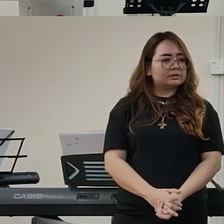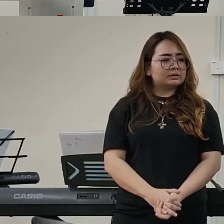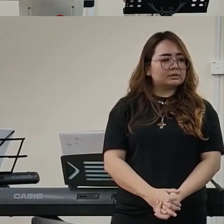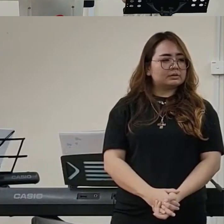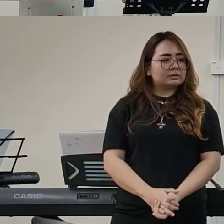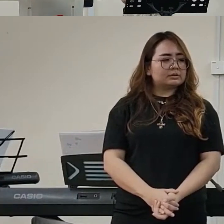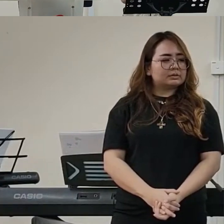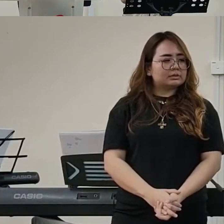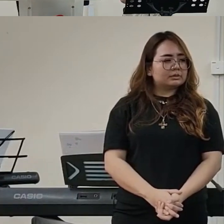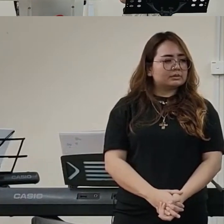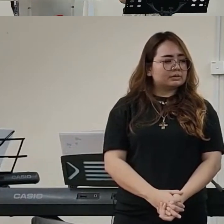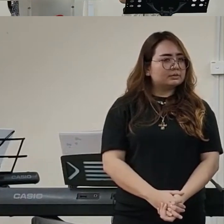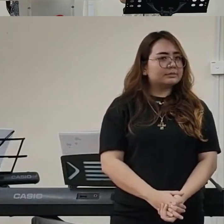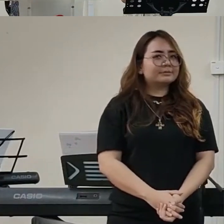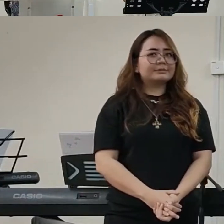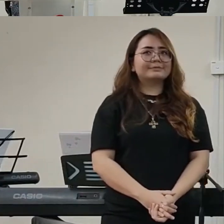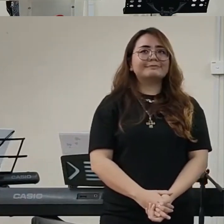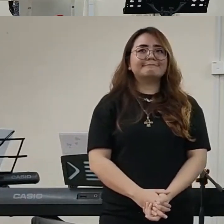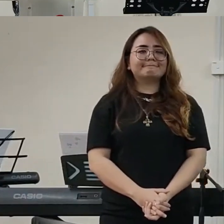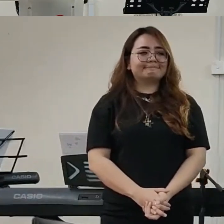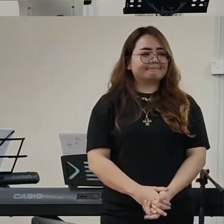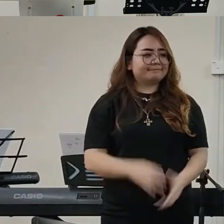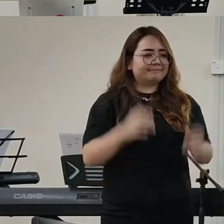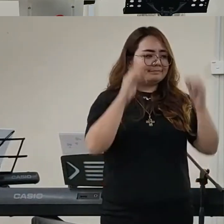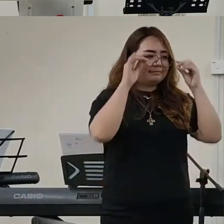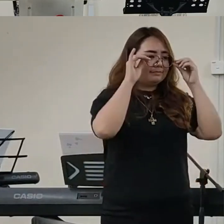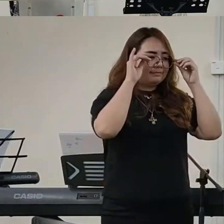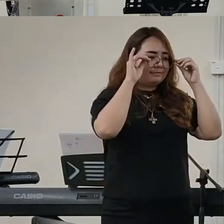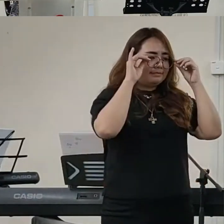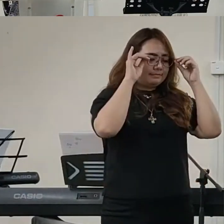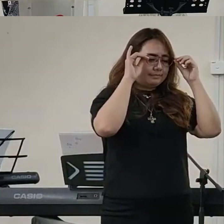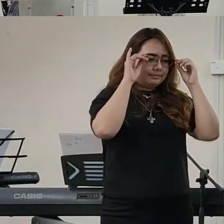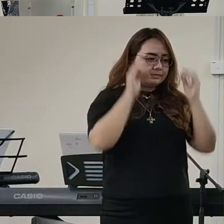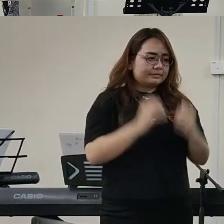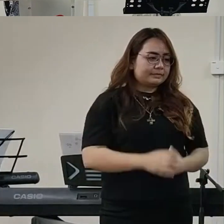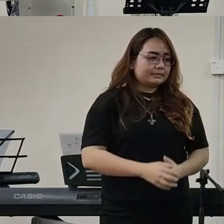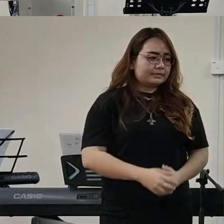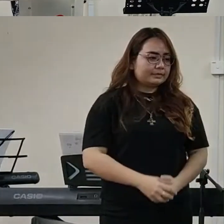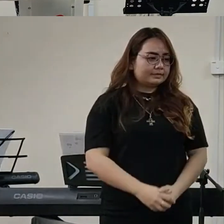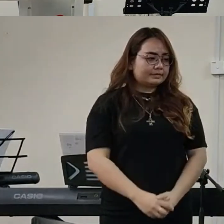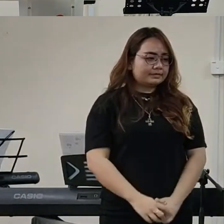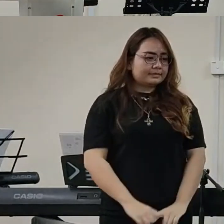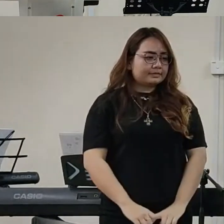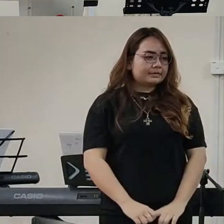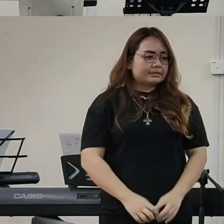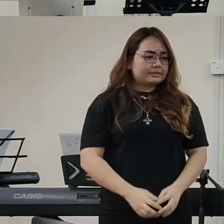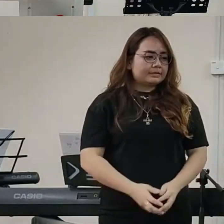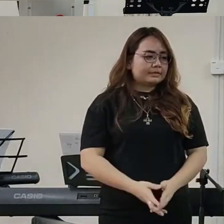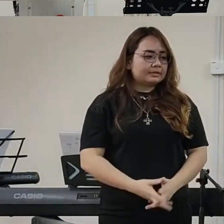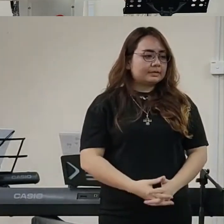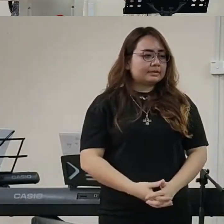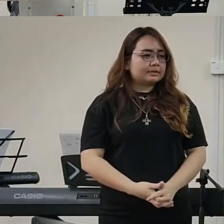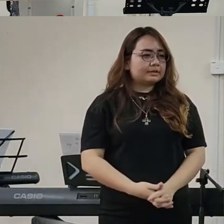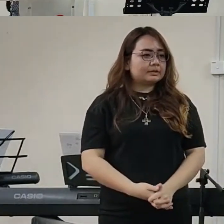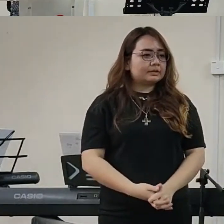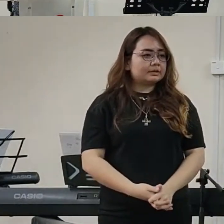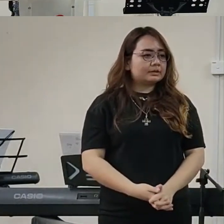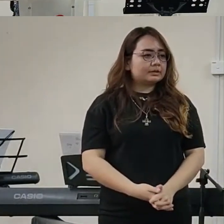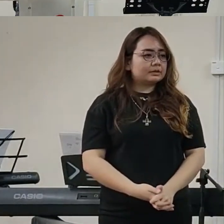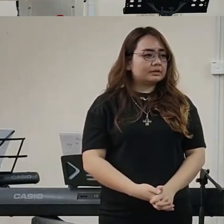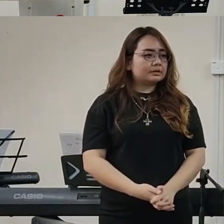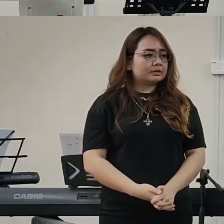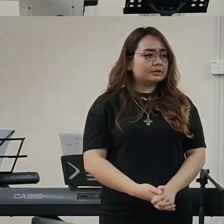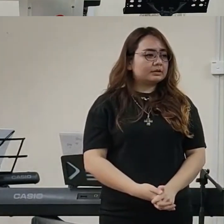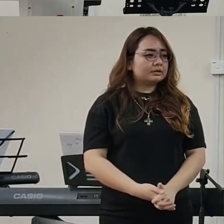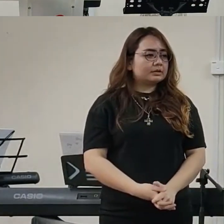的那个小组里面呢，是有原因的，而不是说哦，为什么我们的牧师这不公平，把这些人放在我们小组里面？但是其实他是要我们